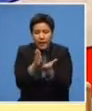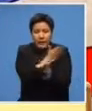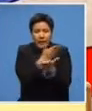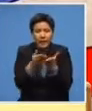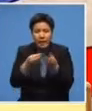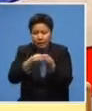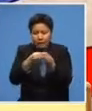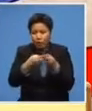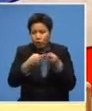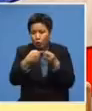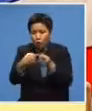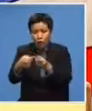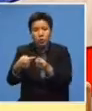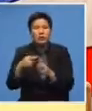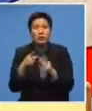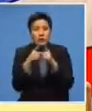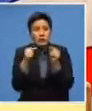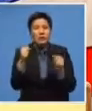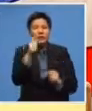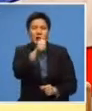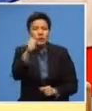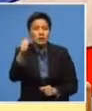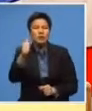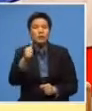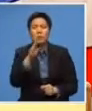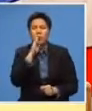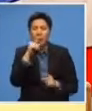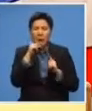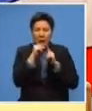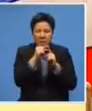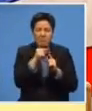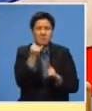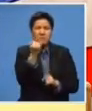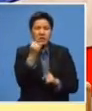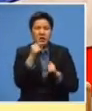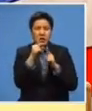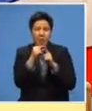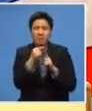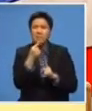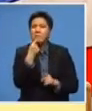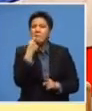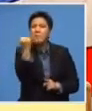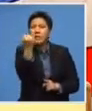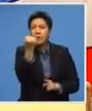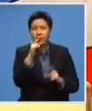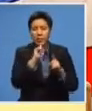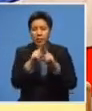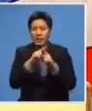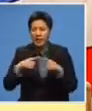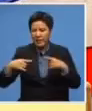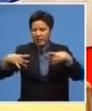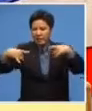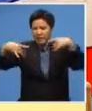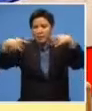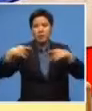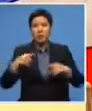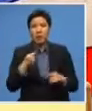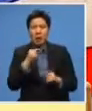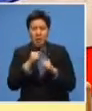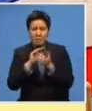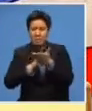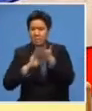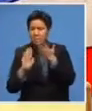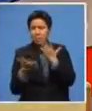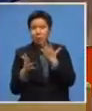ที่ดีๆบ้างนะช่วยกันขจัดไอ้ขยะต่างๆคำพูดที่เรียกว่า hate speech เนี่ยซึ่งมันสร้างความเกลียดชังหยาบคาย